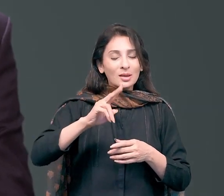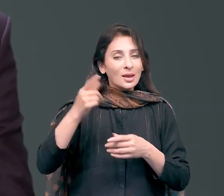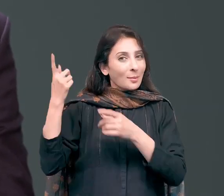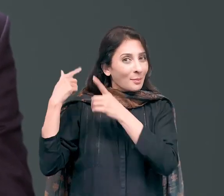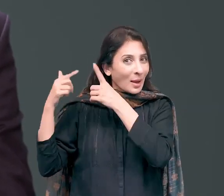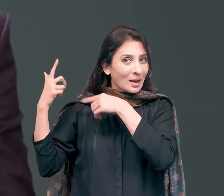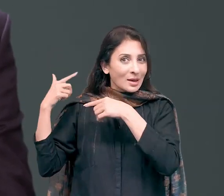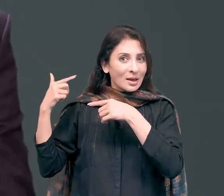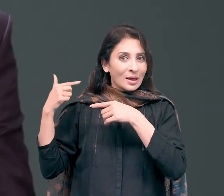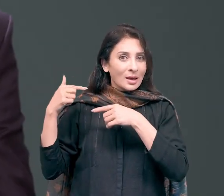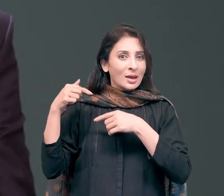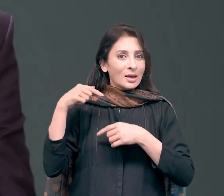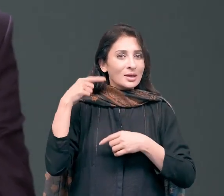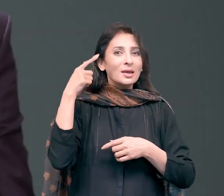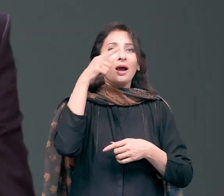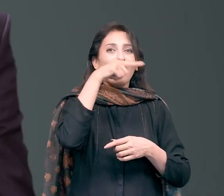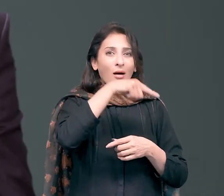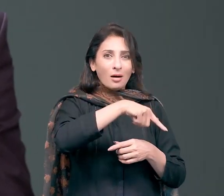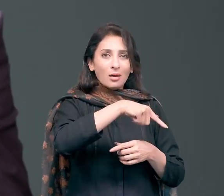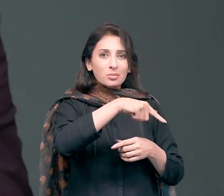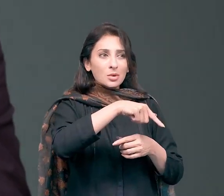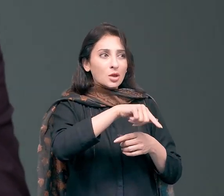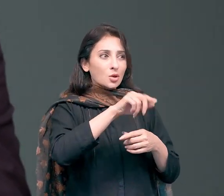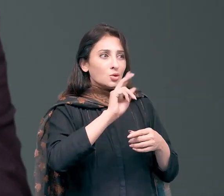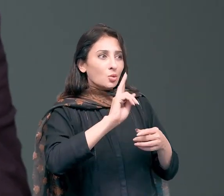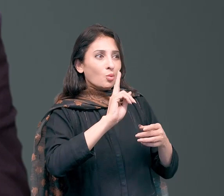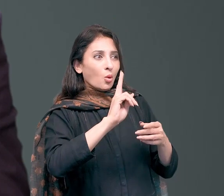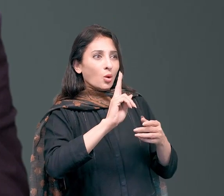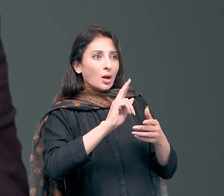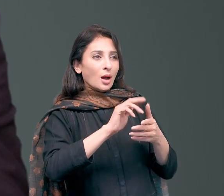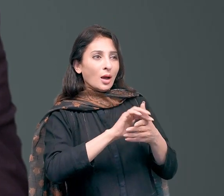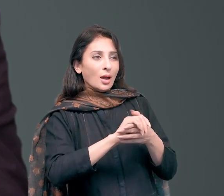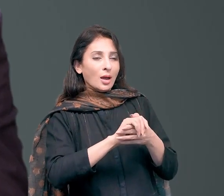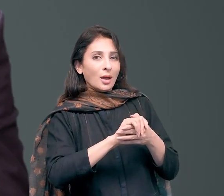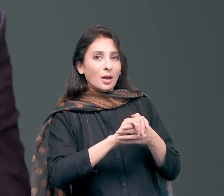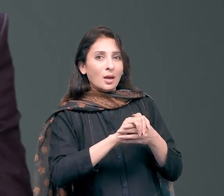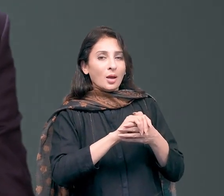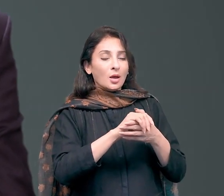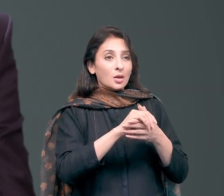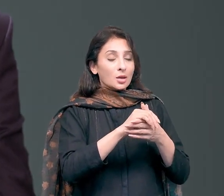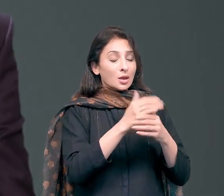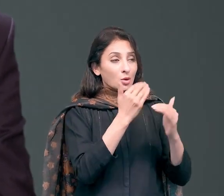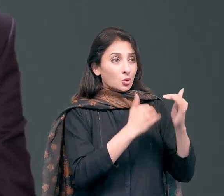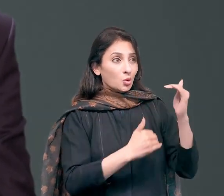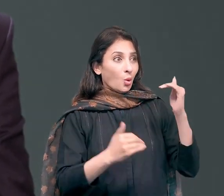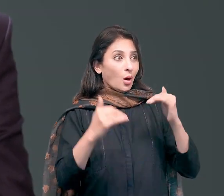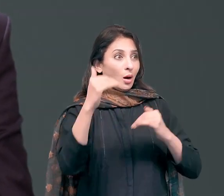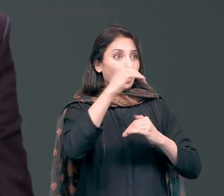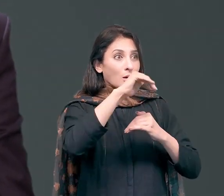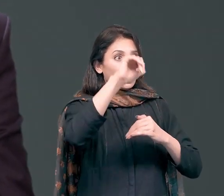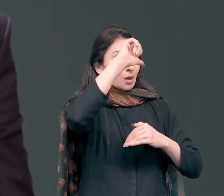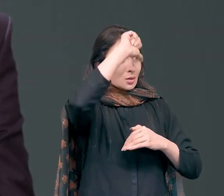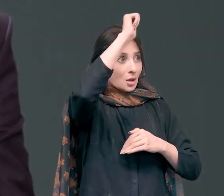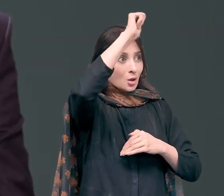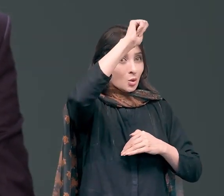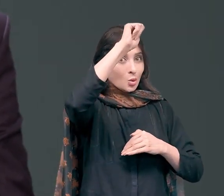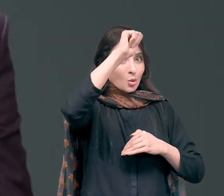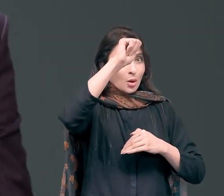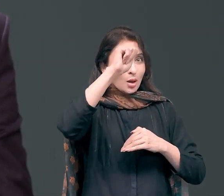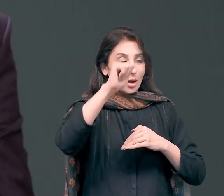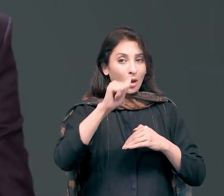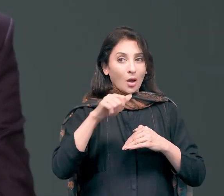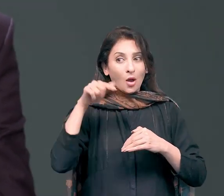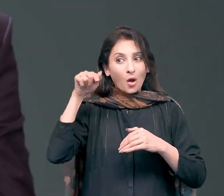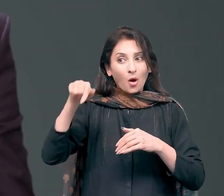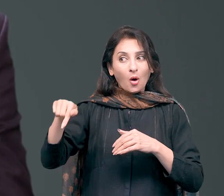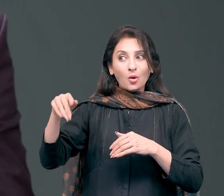کہتے تھے کہ جو آپ نے فارمولہ دیا ہے کہ جی ہائی کاسٹ ہندوز، اعلیٰ ذات کے ہندو